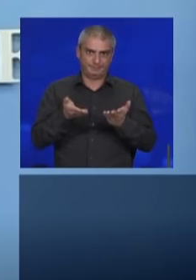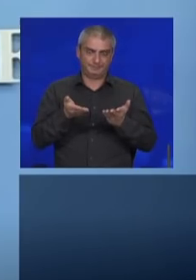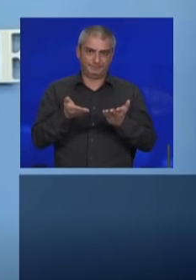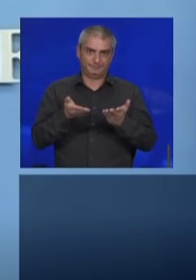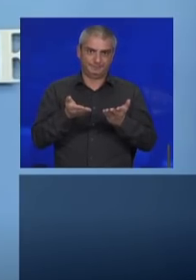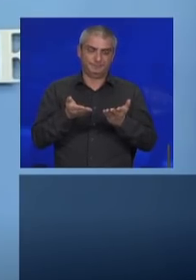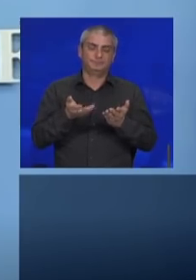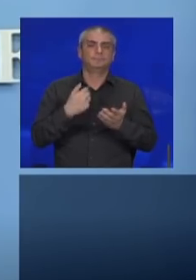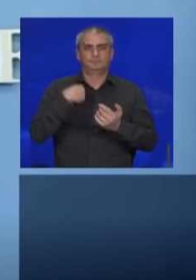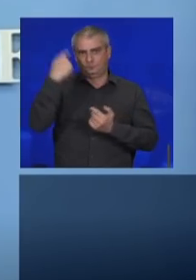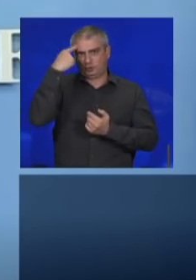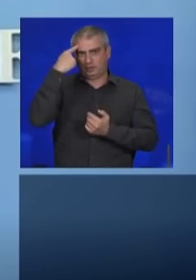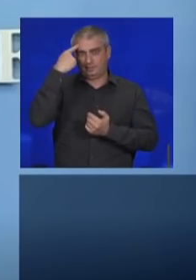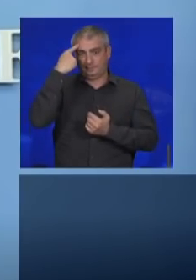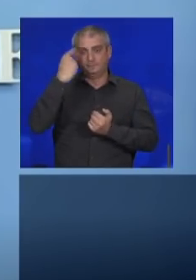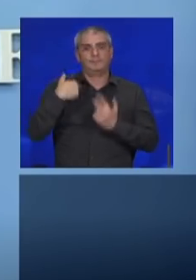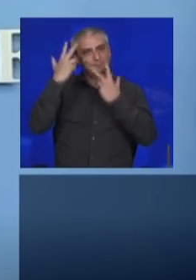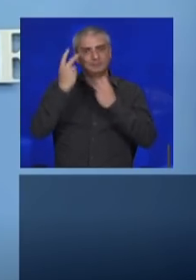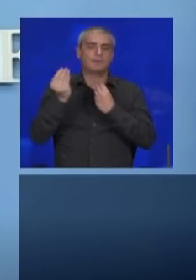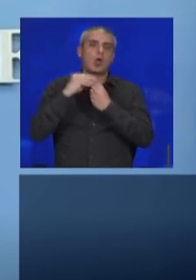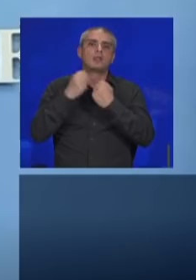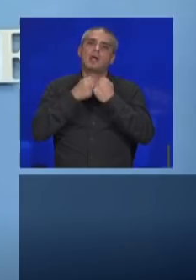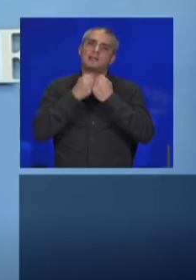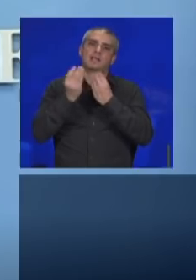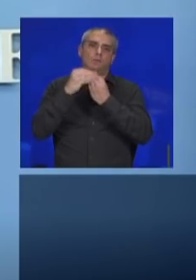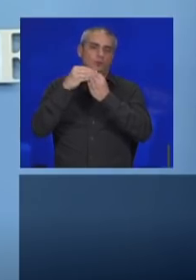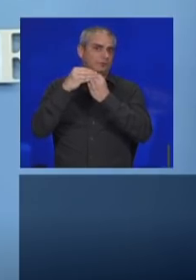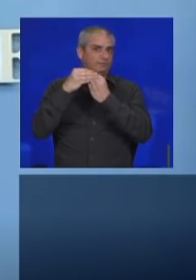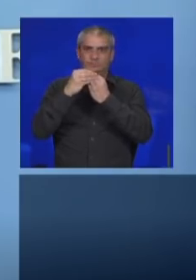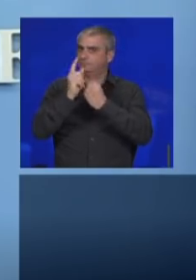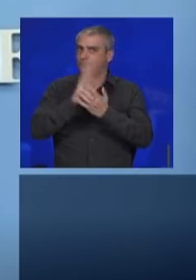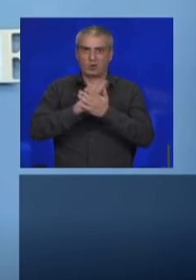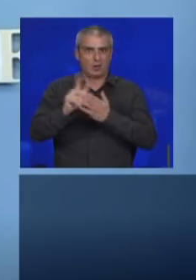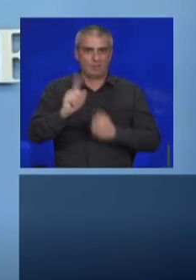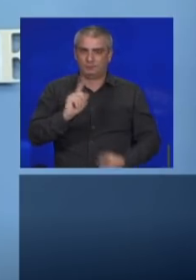יודעים שמצפים לו עוד אתגרים נוספים ולא פשוטים.